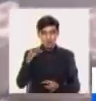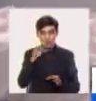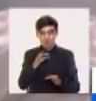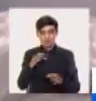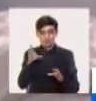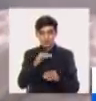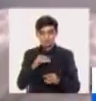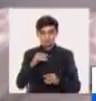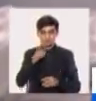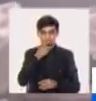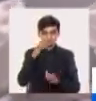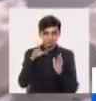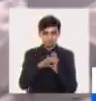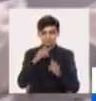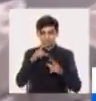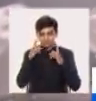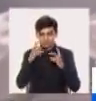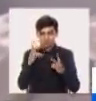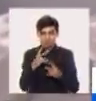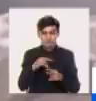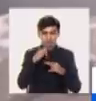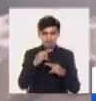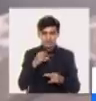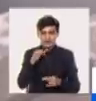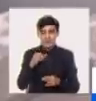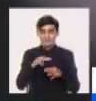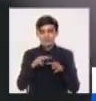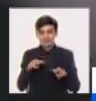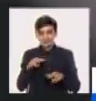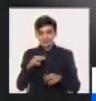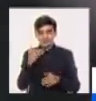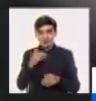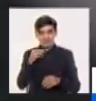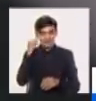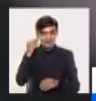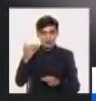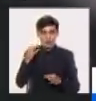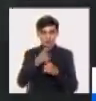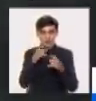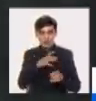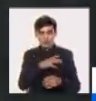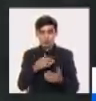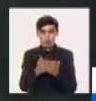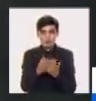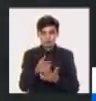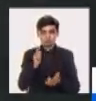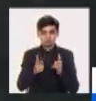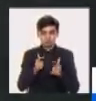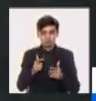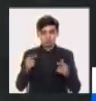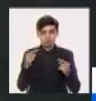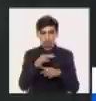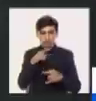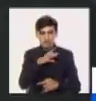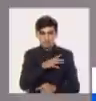Ал бұл туралы сұхбат беруден бас тартқан Қазақстанның денсаулық сақтау министрлігінің өкілдері Қытай елшілік жариялаған ақпараттар шындыққа жанаспайды